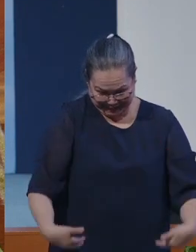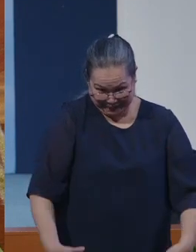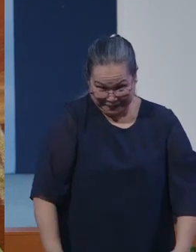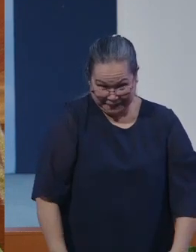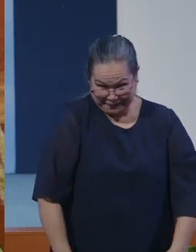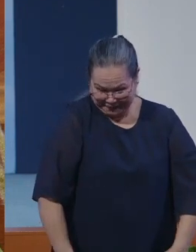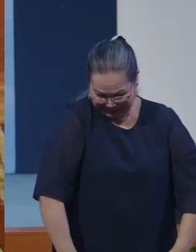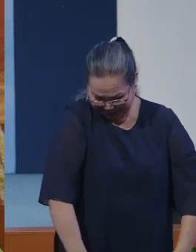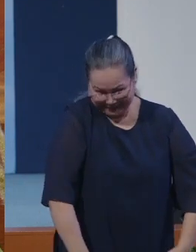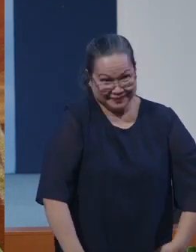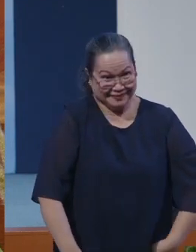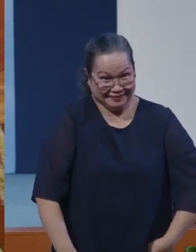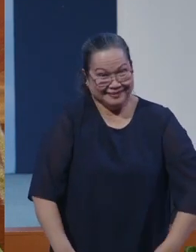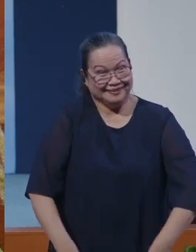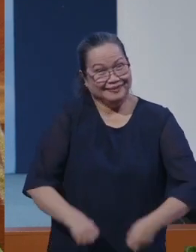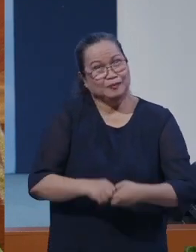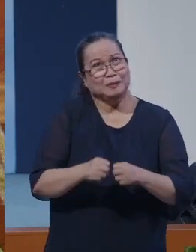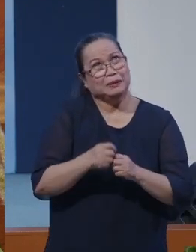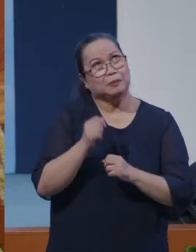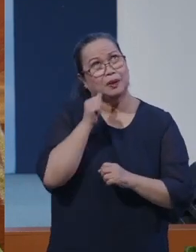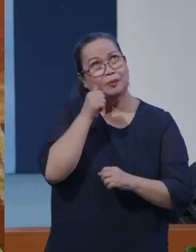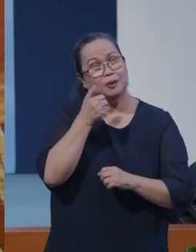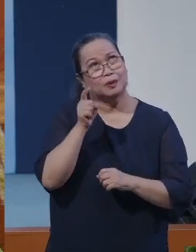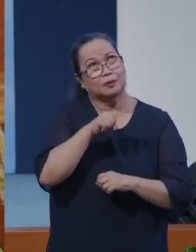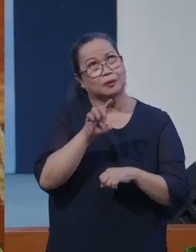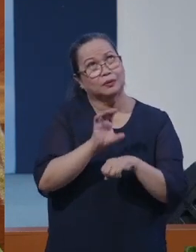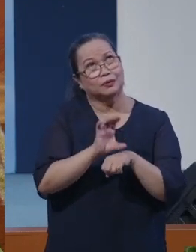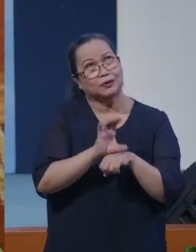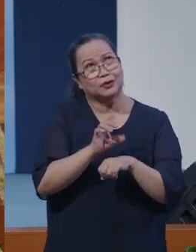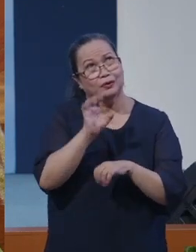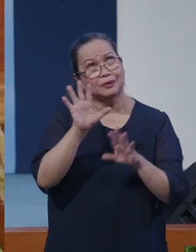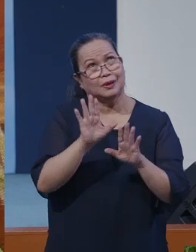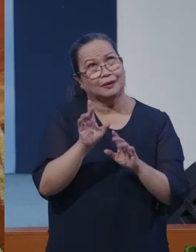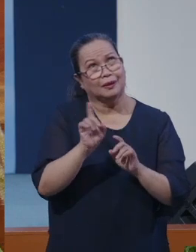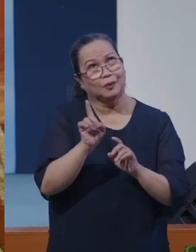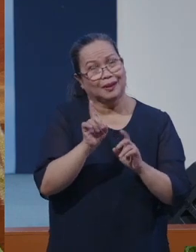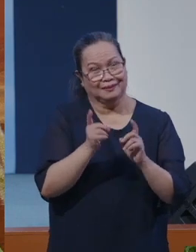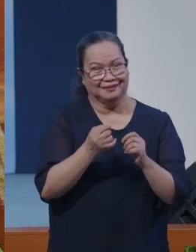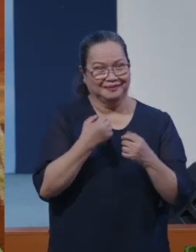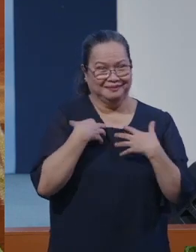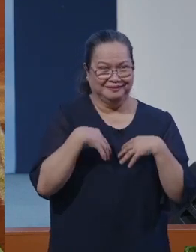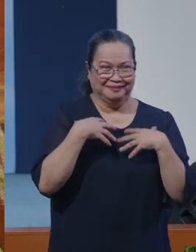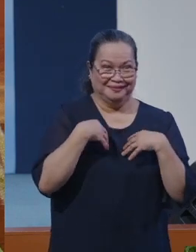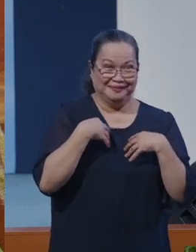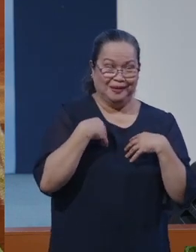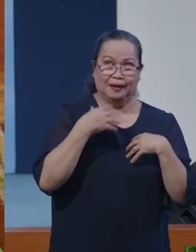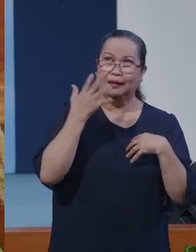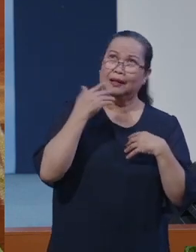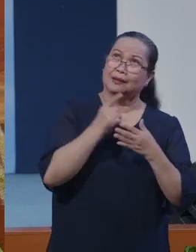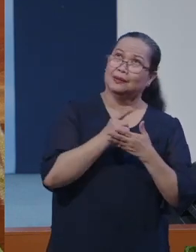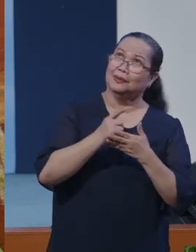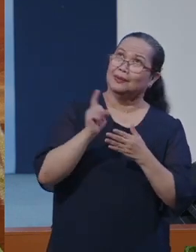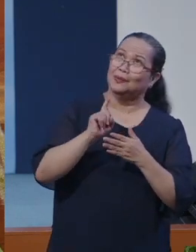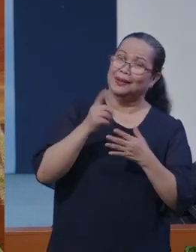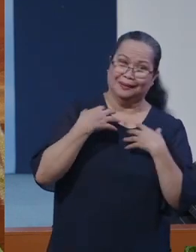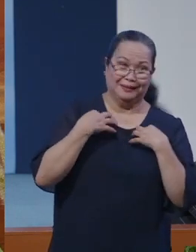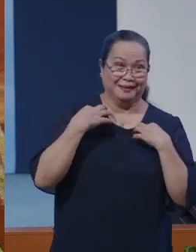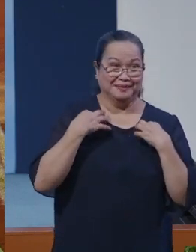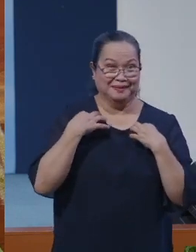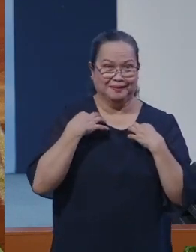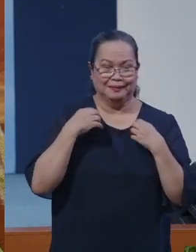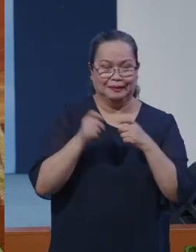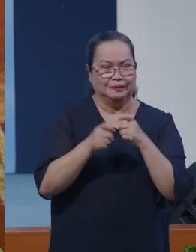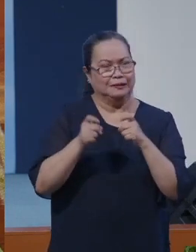Problema pa kung minsan, ano ba ang susuotin ko sa church sa linggo? Ano ba ang sinuot ko last week?